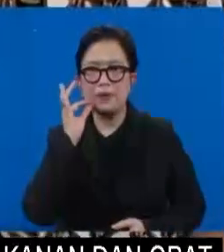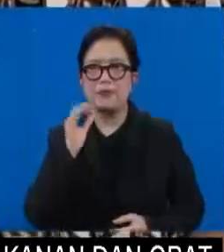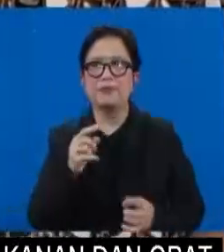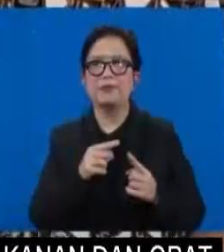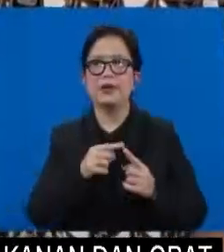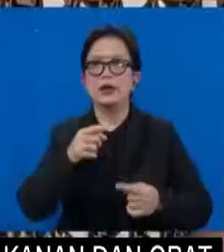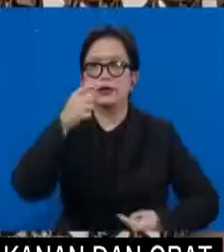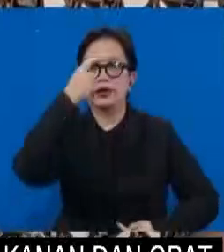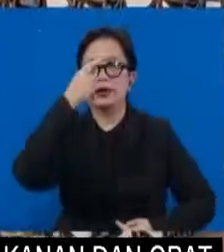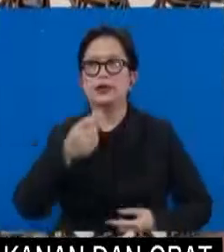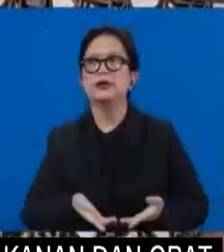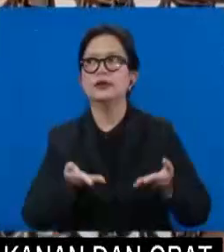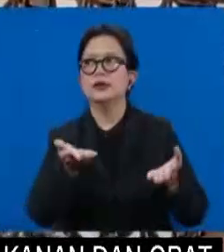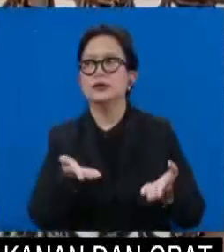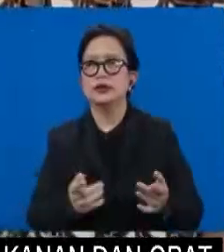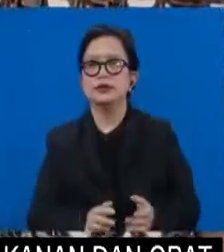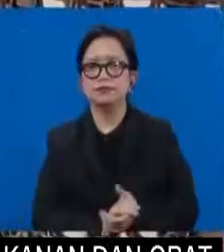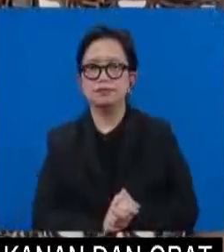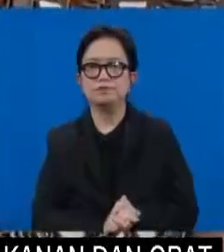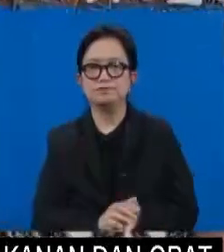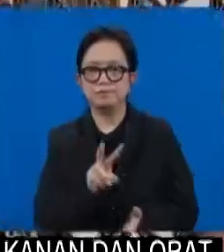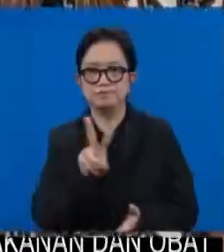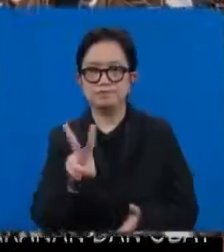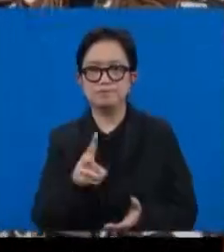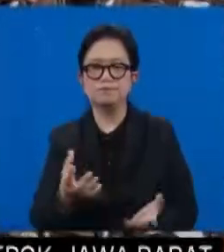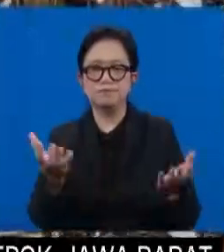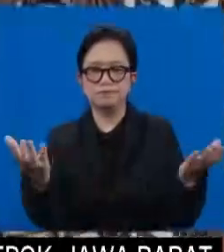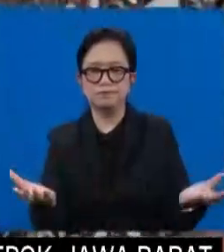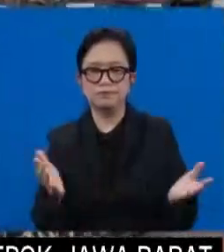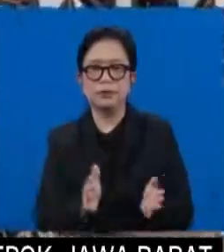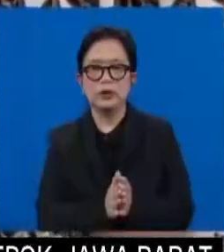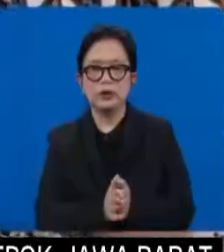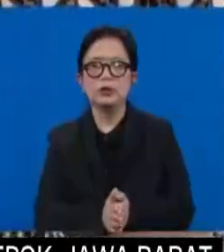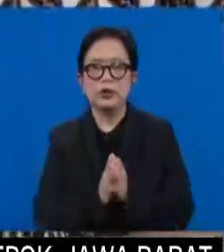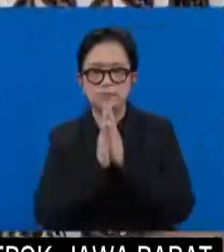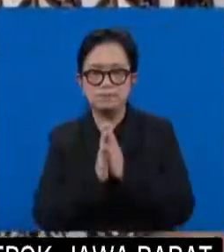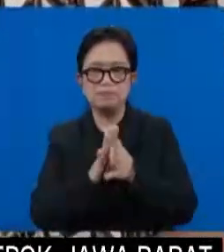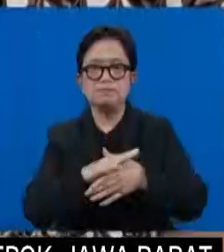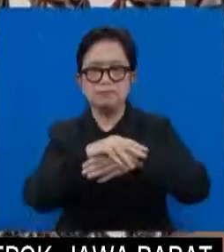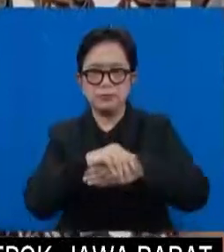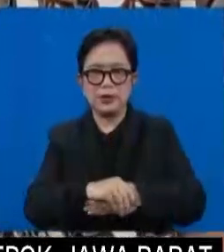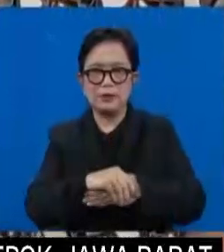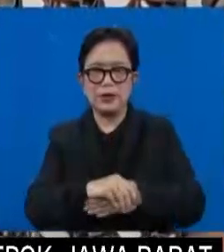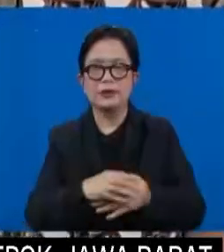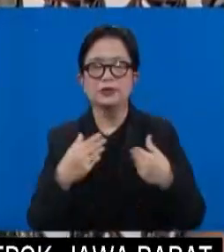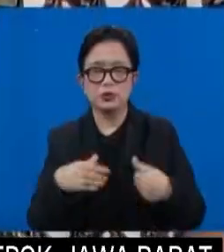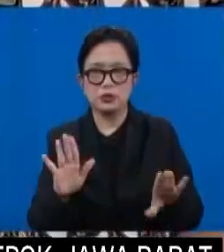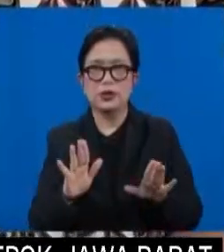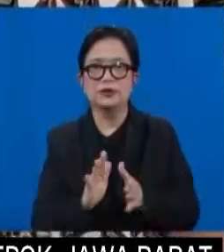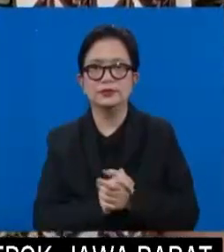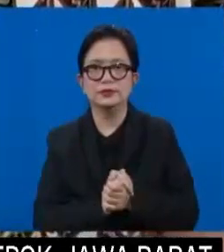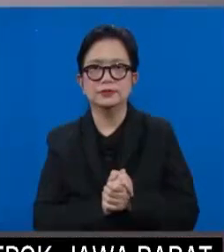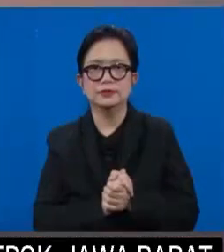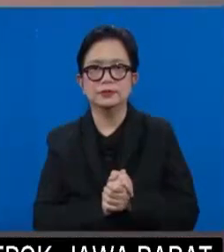dengan mediasi dari kedua pihak. Kemudian setelah ada kesepakatan damai, pencabutan laporan, akhirnya kita selesaikan dengan cara